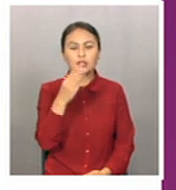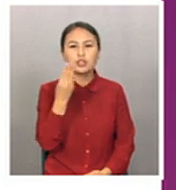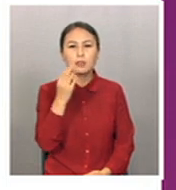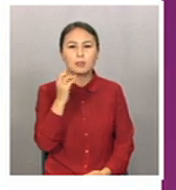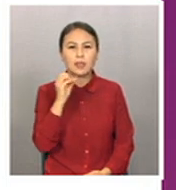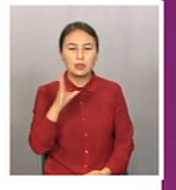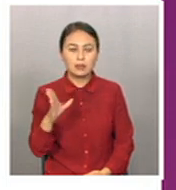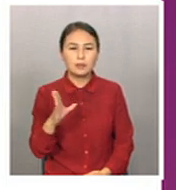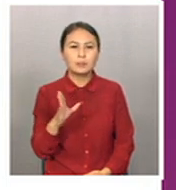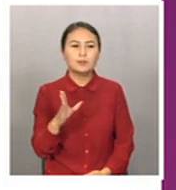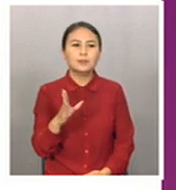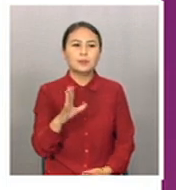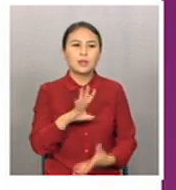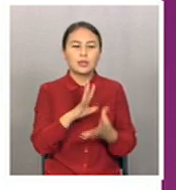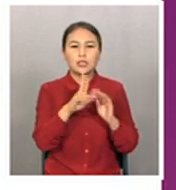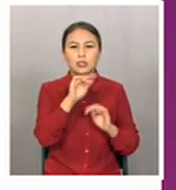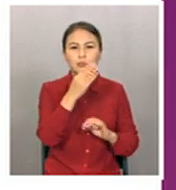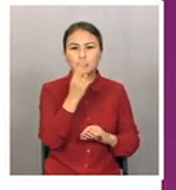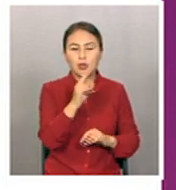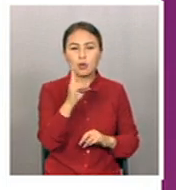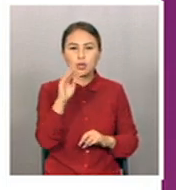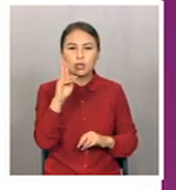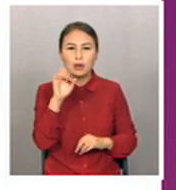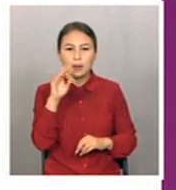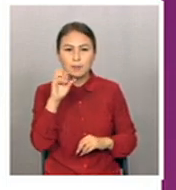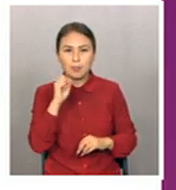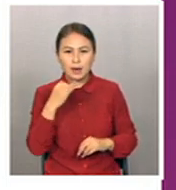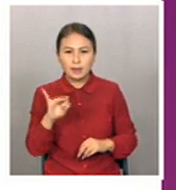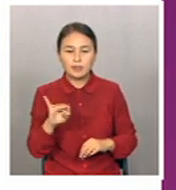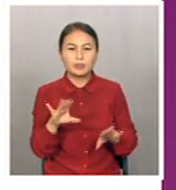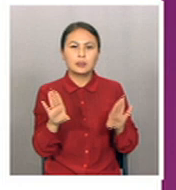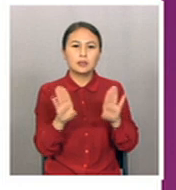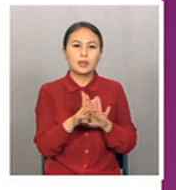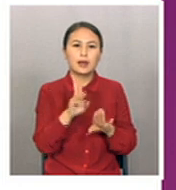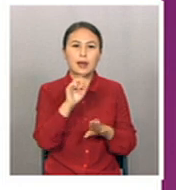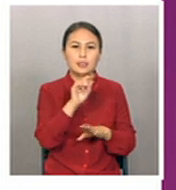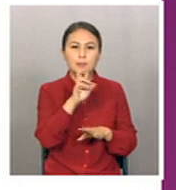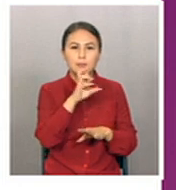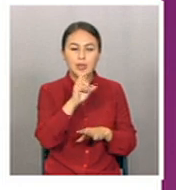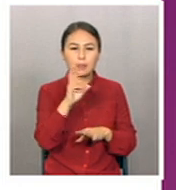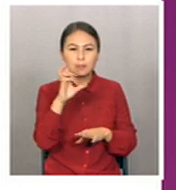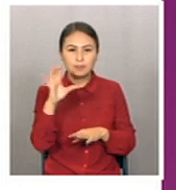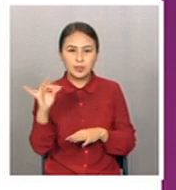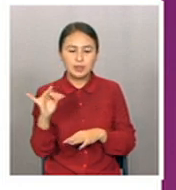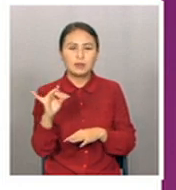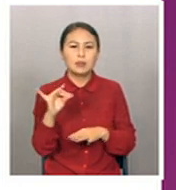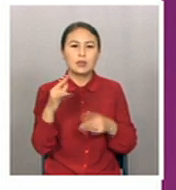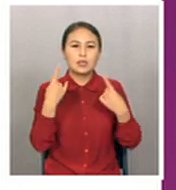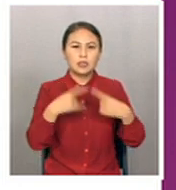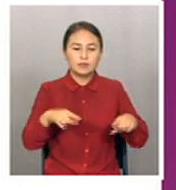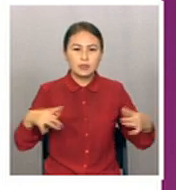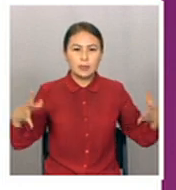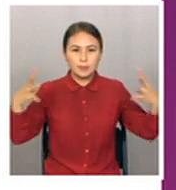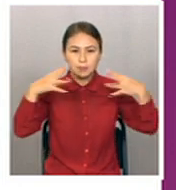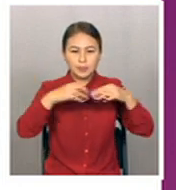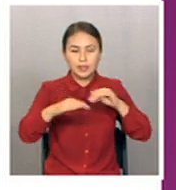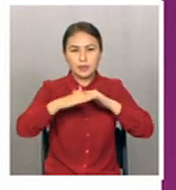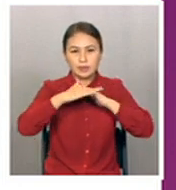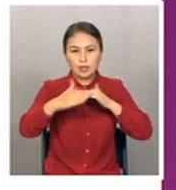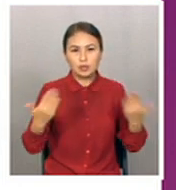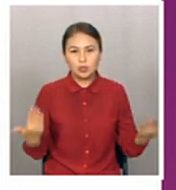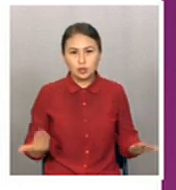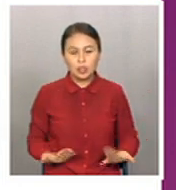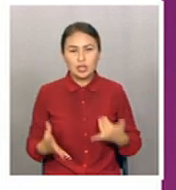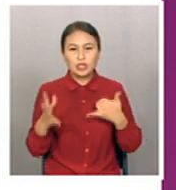Бәсентейін Малайсары, Қыпшақ Қошқарбай, Қаздауысты Қазыбек би, Төле Әйтеке билерімен бірге ел тағдыры мен жер